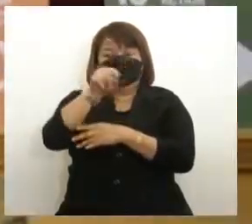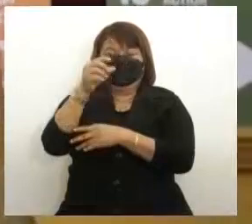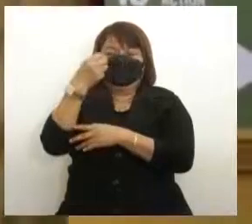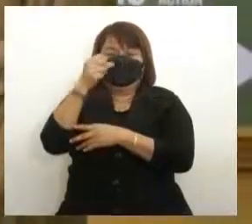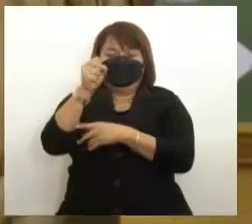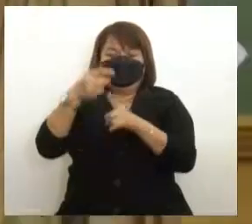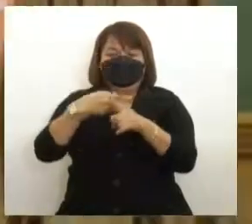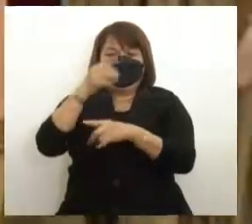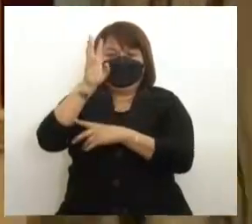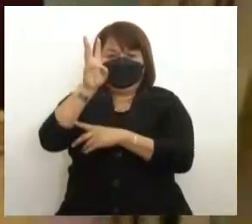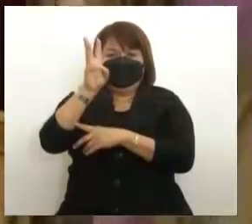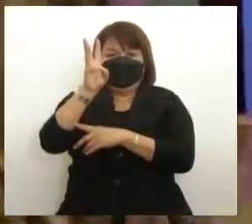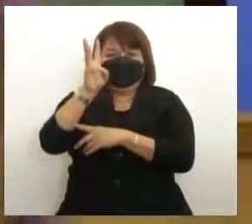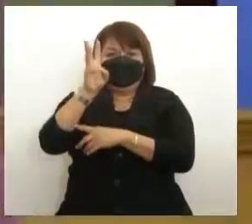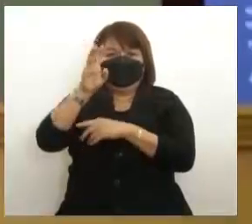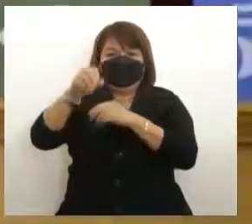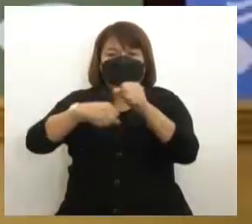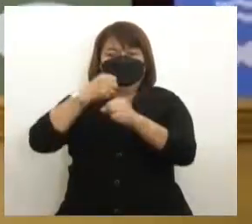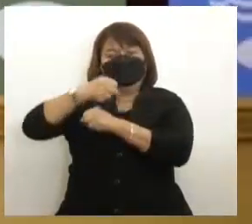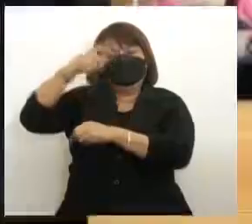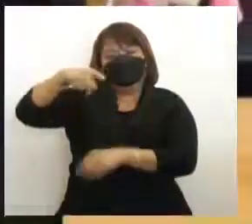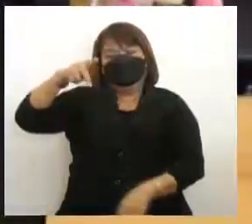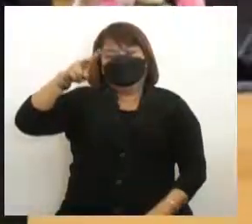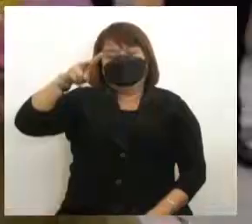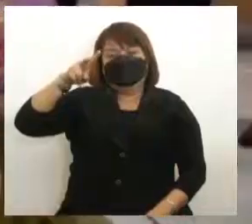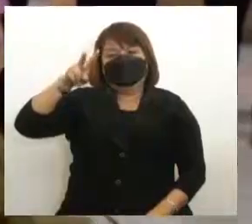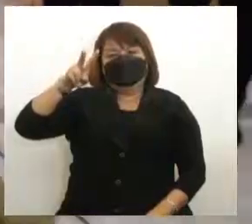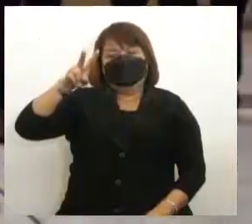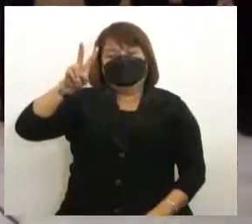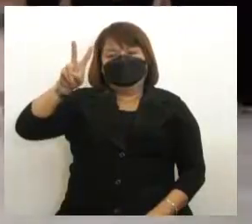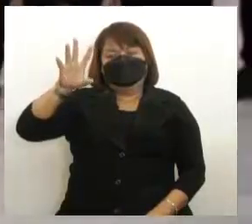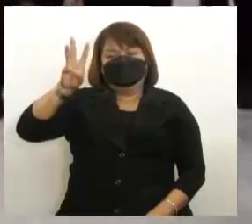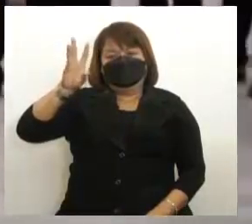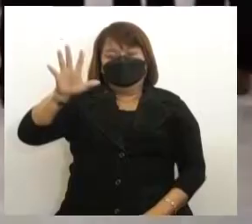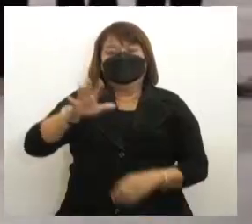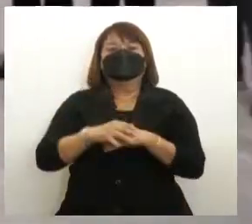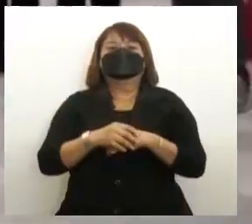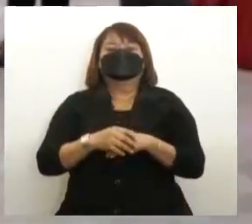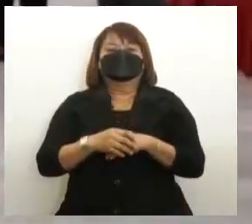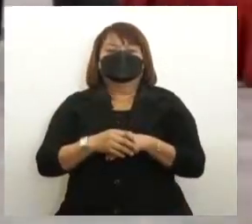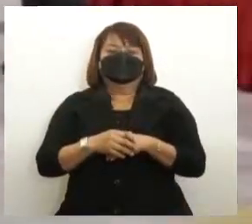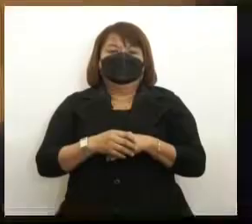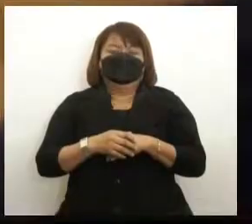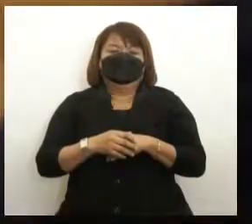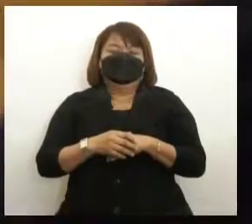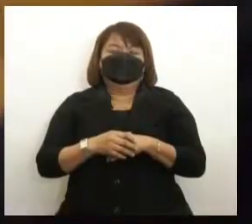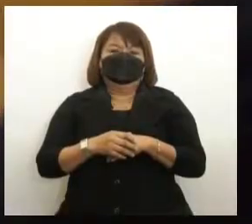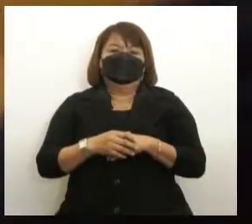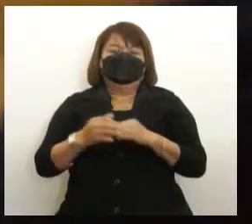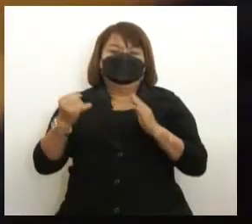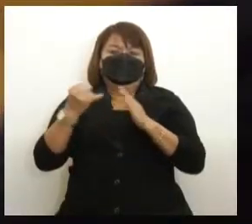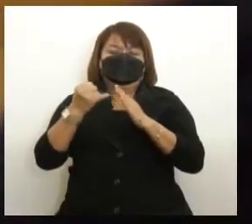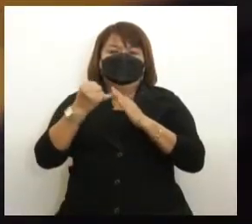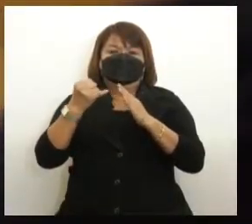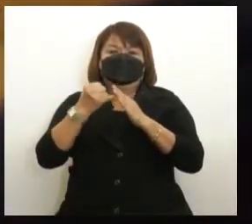เดือนมิถุนายนพุทธศักราช2565ณ The Pine Resort ตำบลท้ายเกาะอำเภอสามโคก